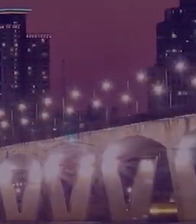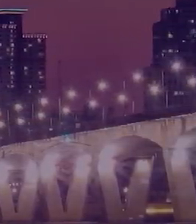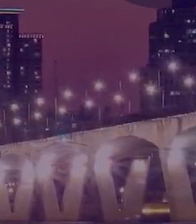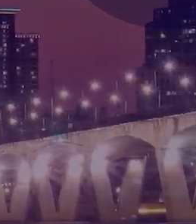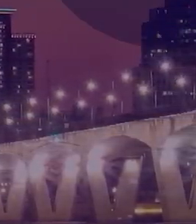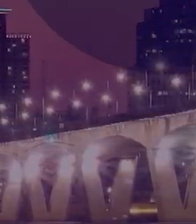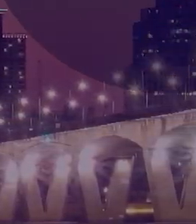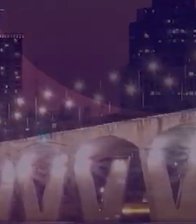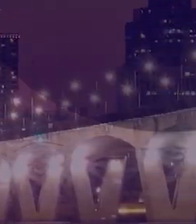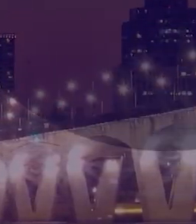예정입니다